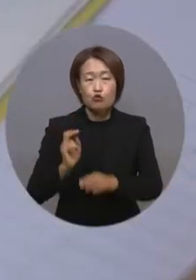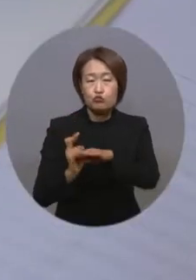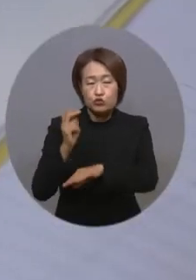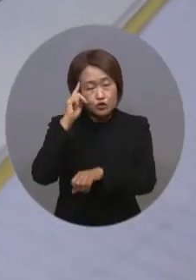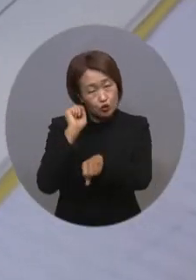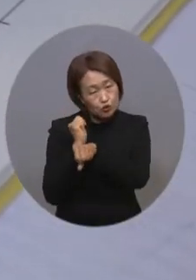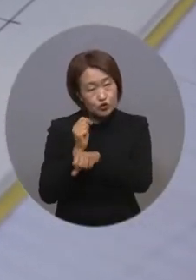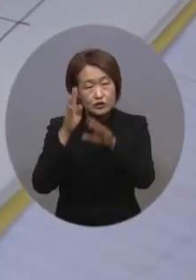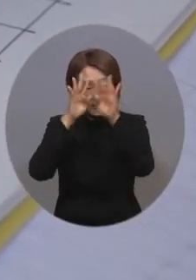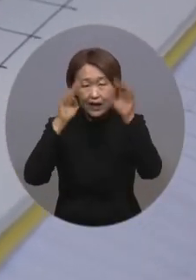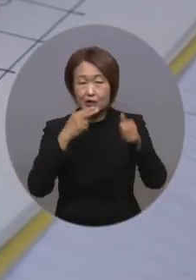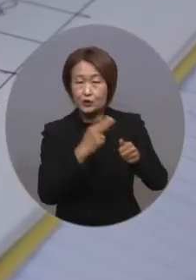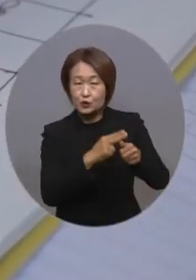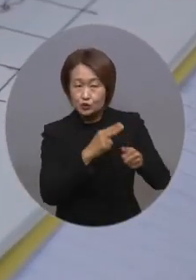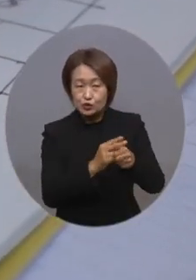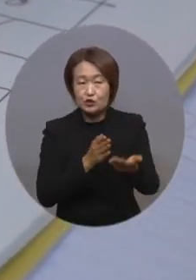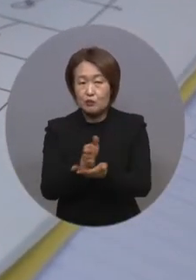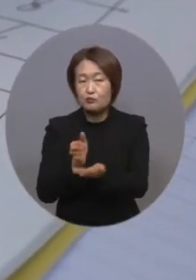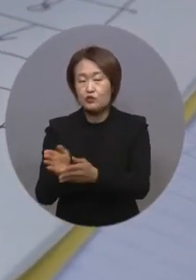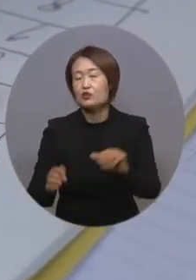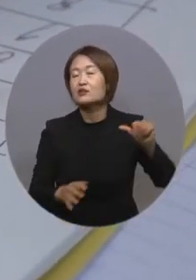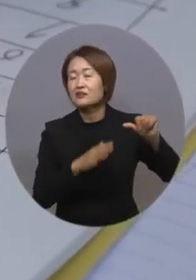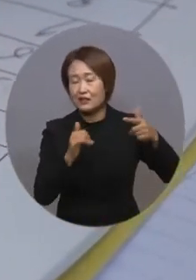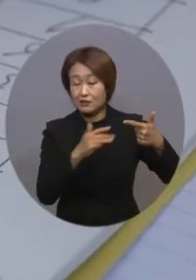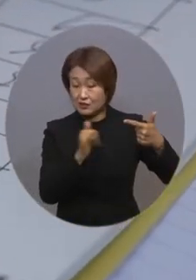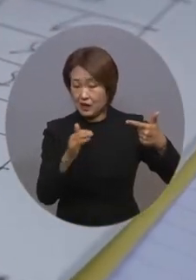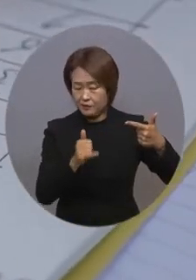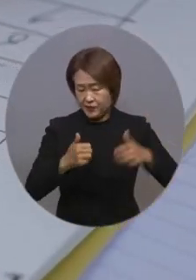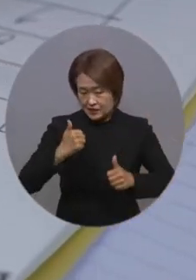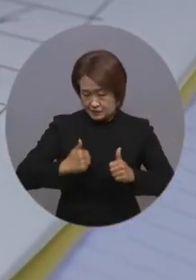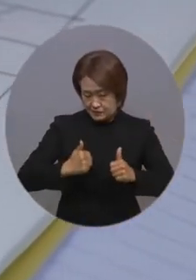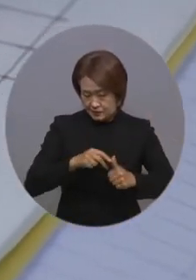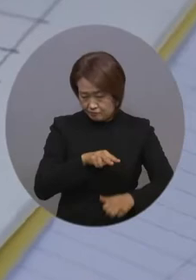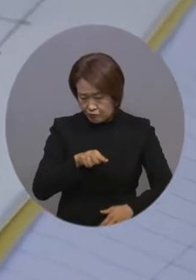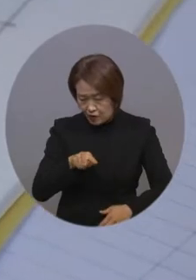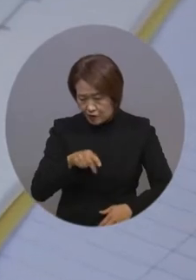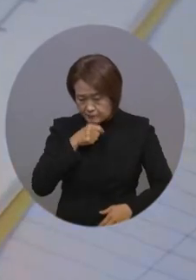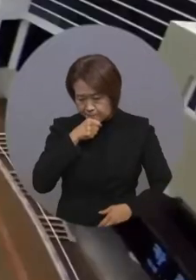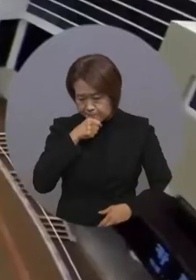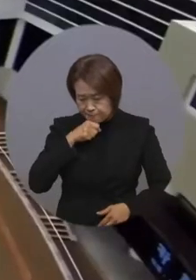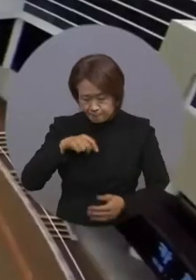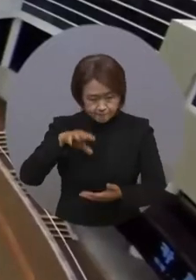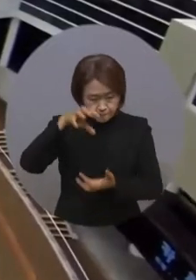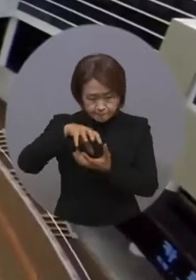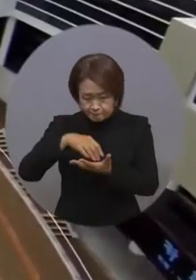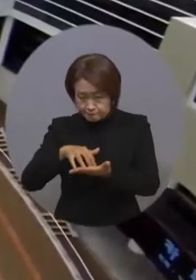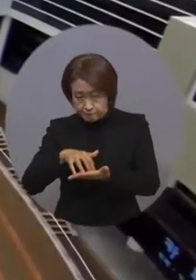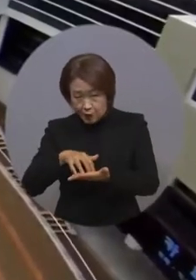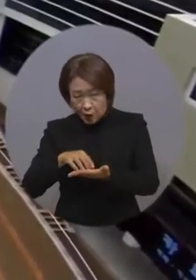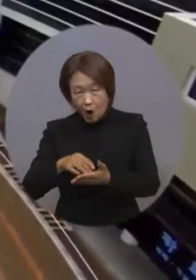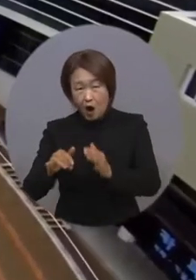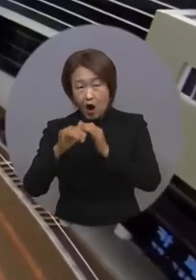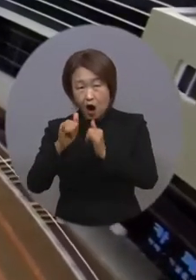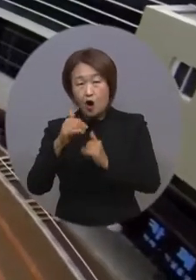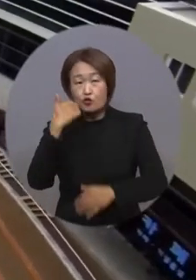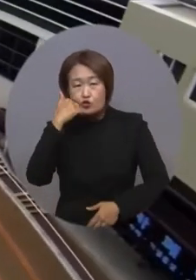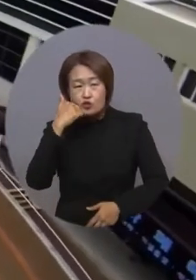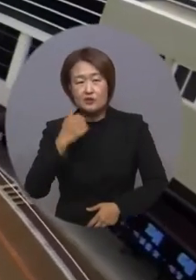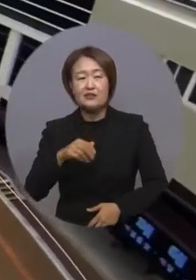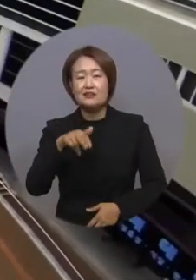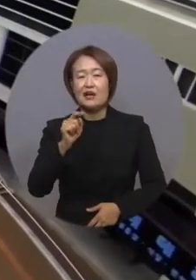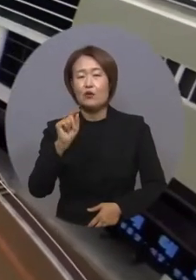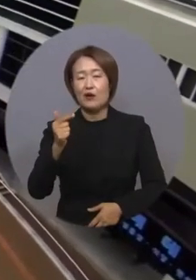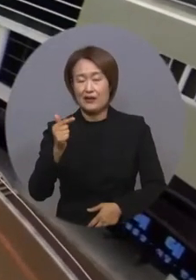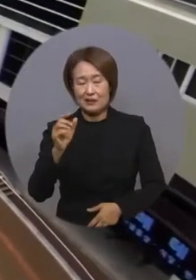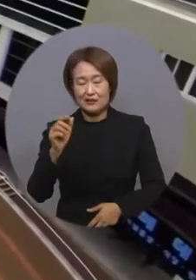등 전문가 6인으로 구성된 심사위원회 심사를 거쳐 우수 성적을 거둔 학생에게는 과학기술정보통신부 장관상과